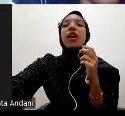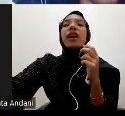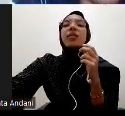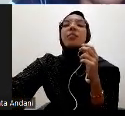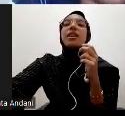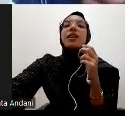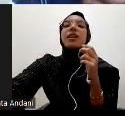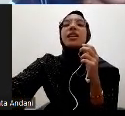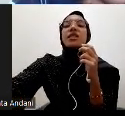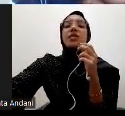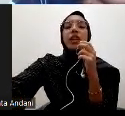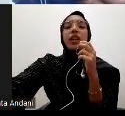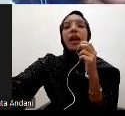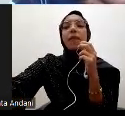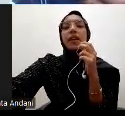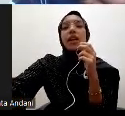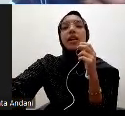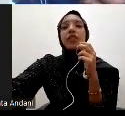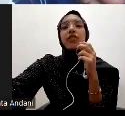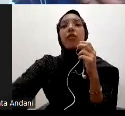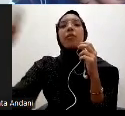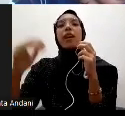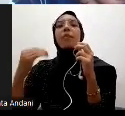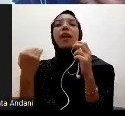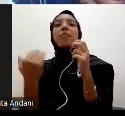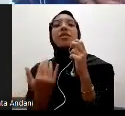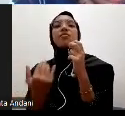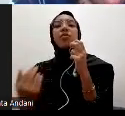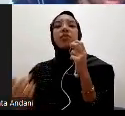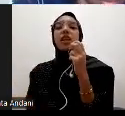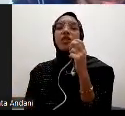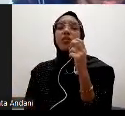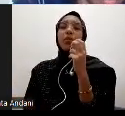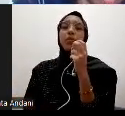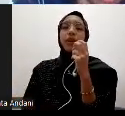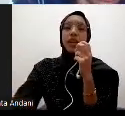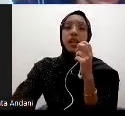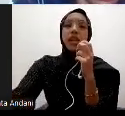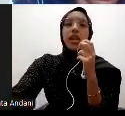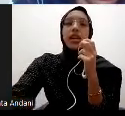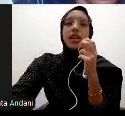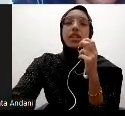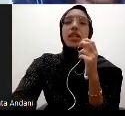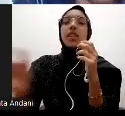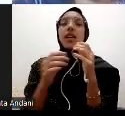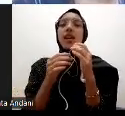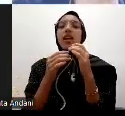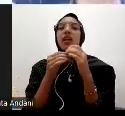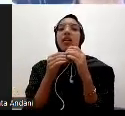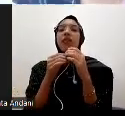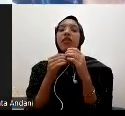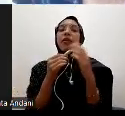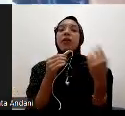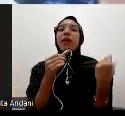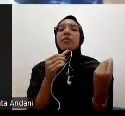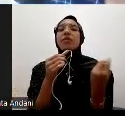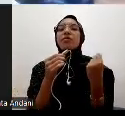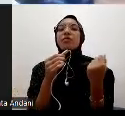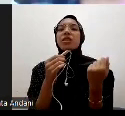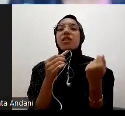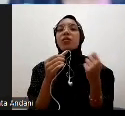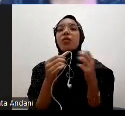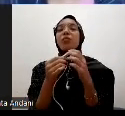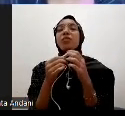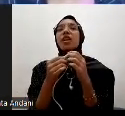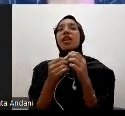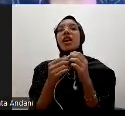Nah, berdasarkan kesimpulannya apa dari fenomena pubbing, smobbing, dan nomophobia ini? Jadi, fenomena pubbing, smobbing,